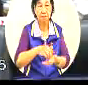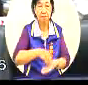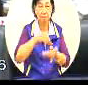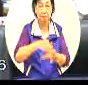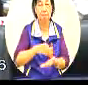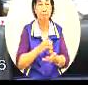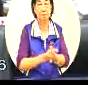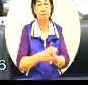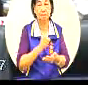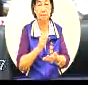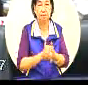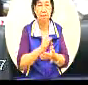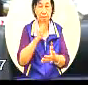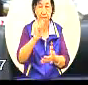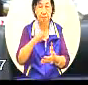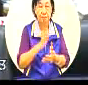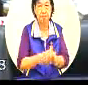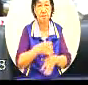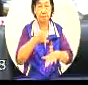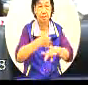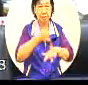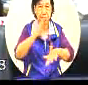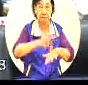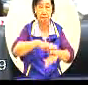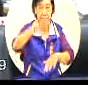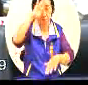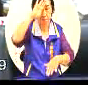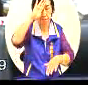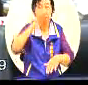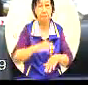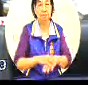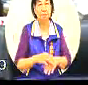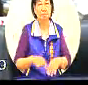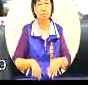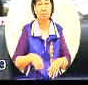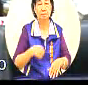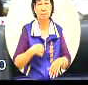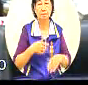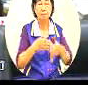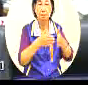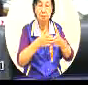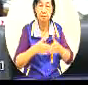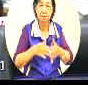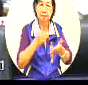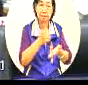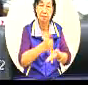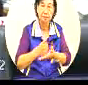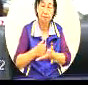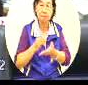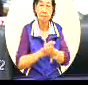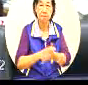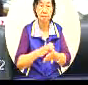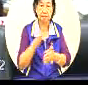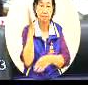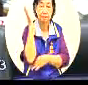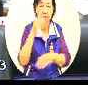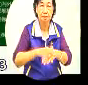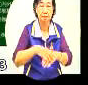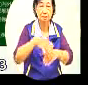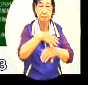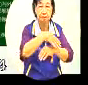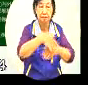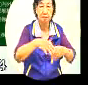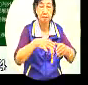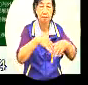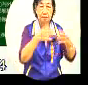登革热的问题，我们秀一下数字就好，时间有限哦，本席这边还是要要求我们的市府团队应该要，甚至